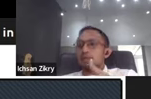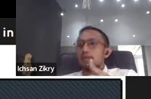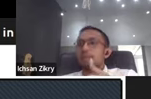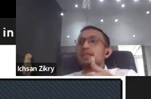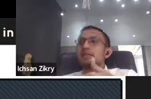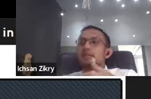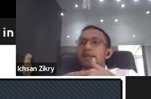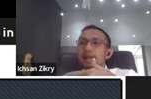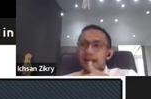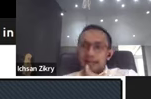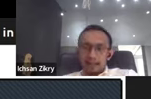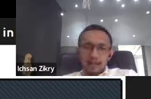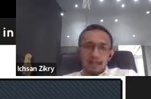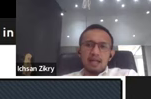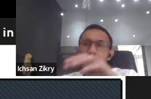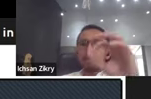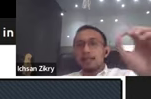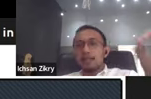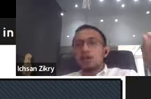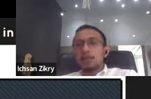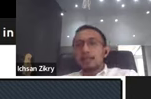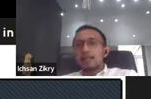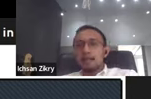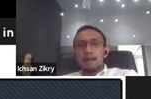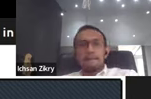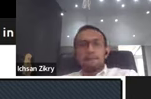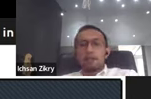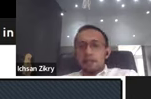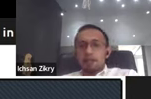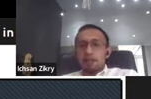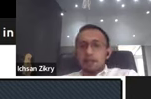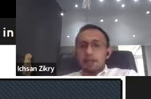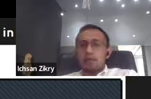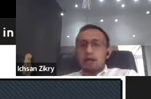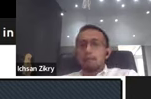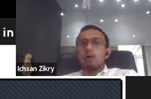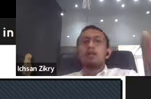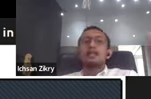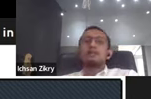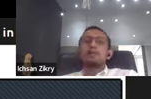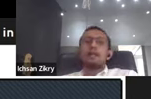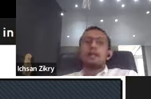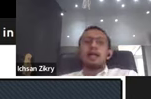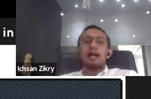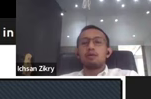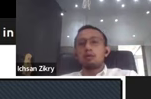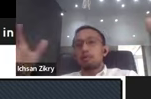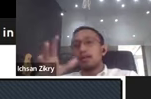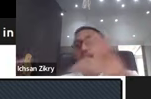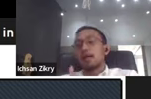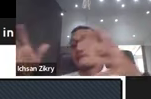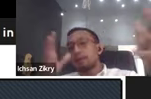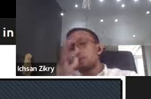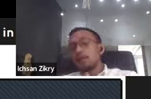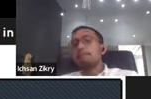ada sebenarnya. Tapi yang jadi pembeda adalah, perhatikan konteksnya. Di KUHAP, konteks mengenai larangan